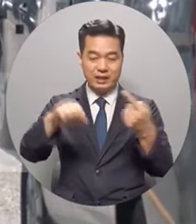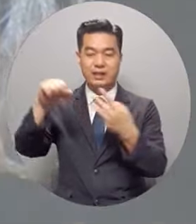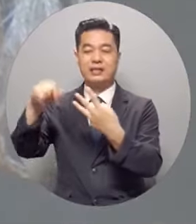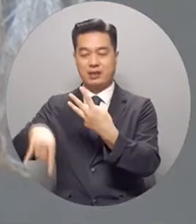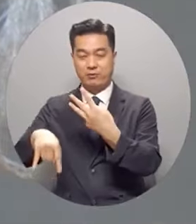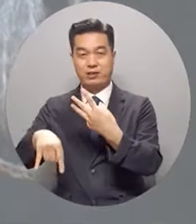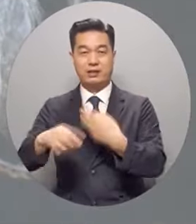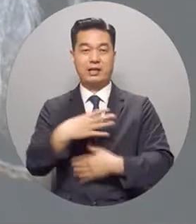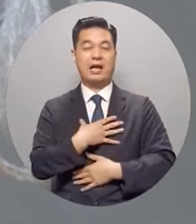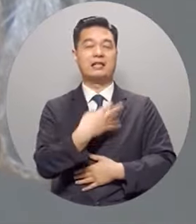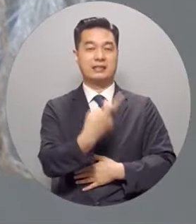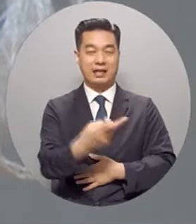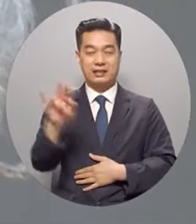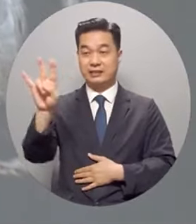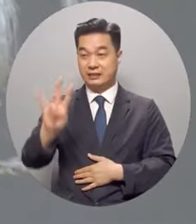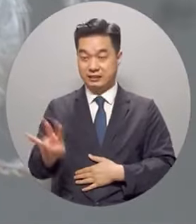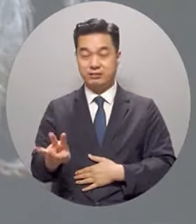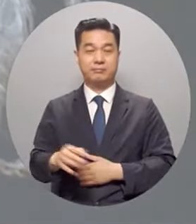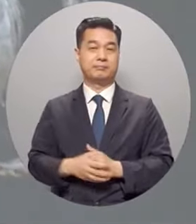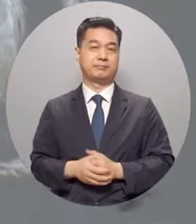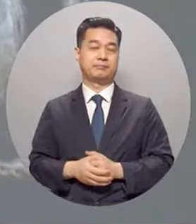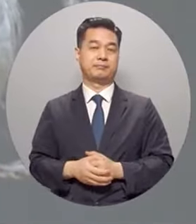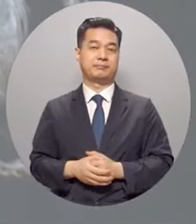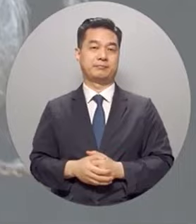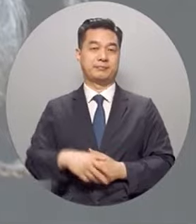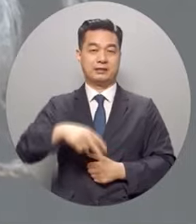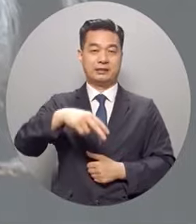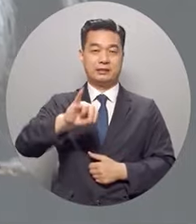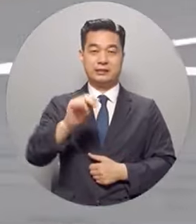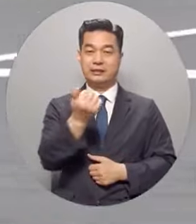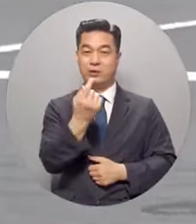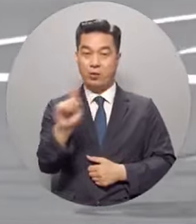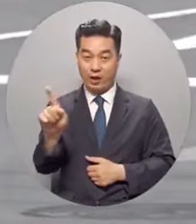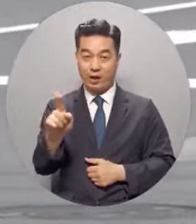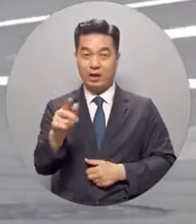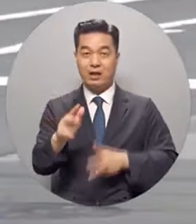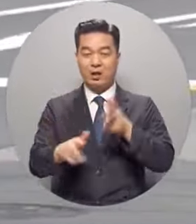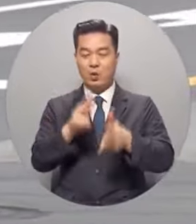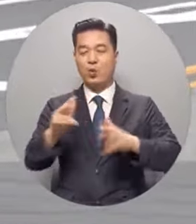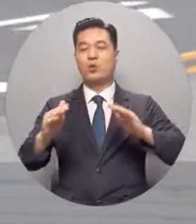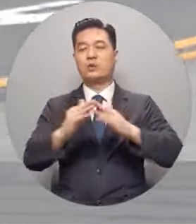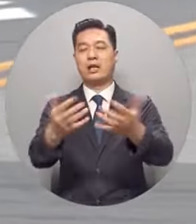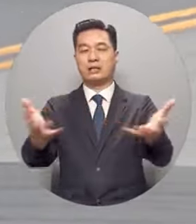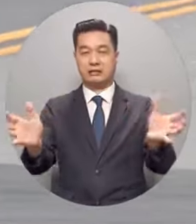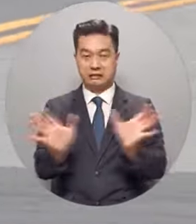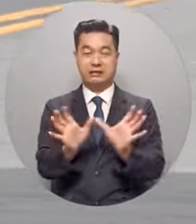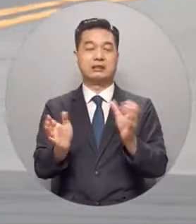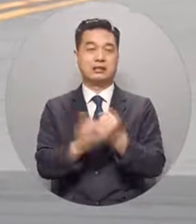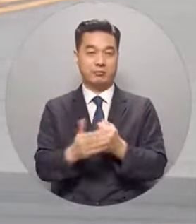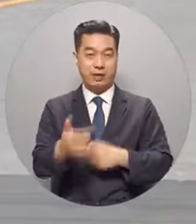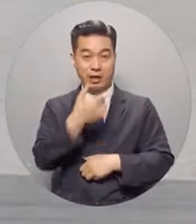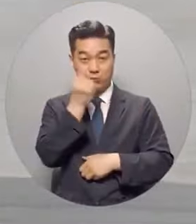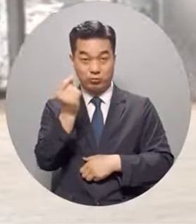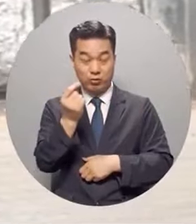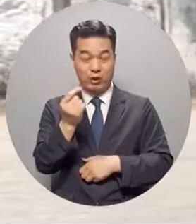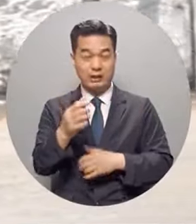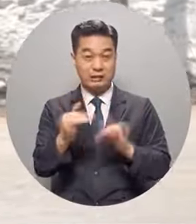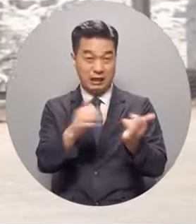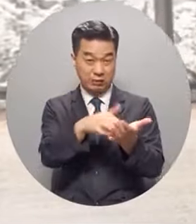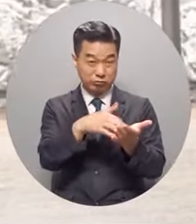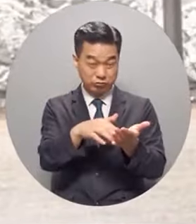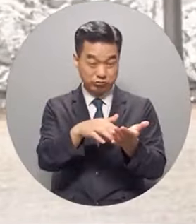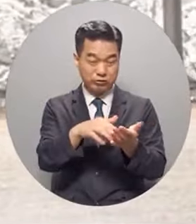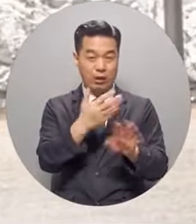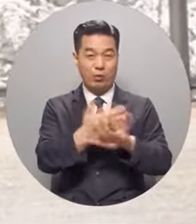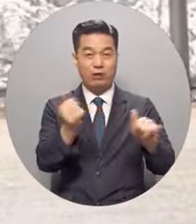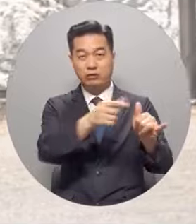3등입니다. 이주노동자가 많은 시화공단 때문입니다. 부족한 일손을 이주노동자들로 채우고 있는데 아직